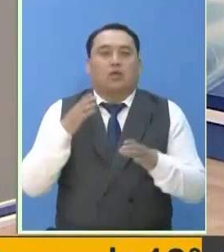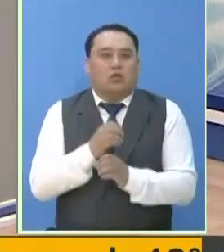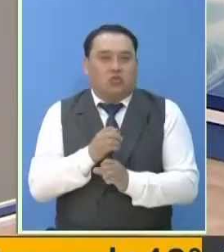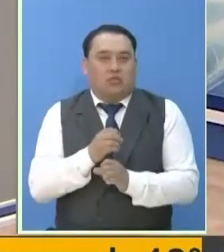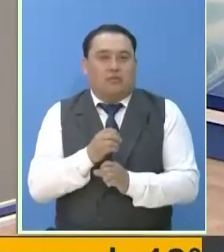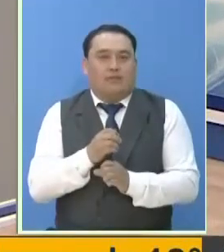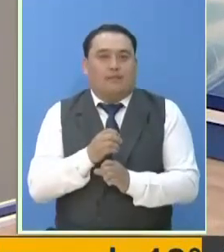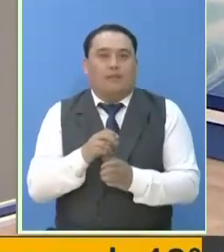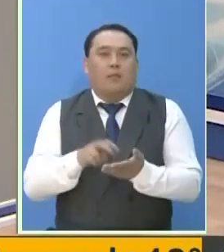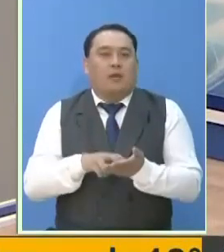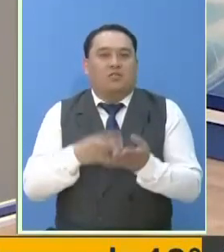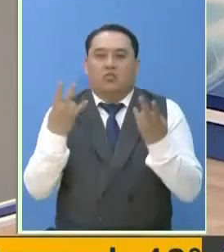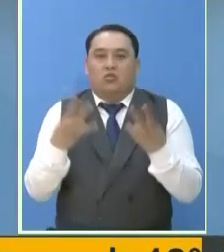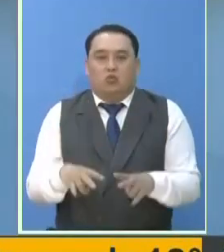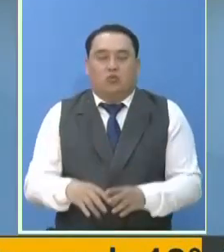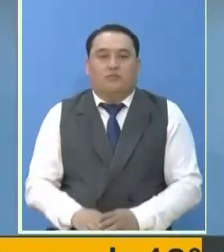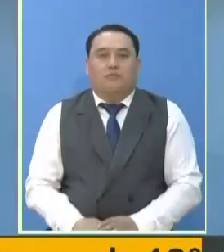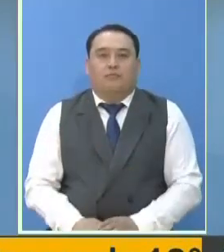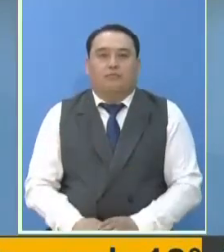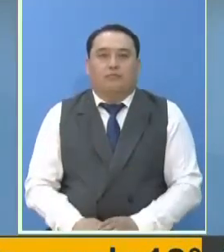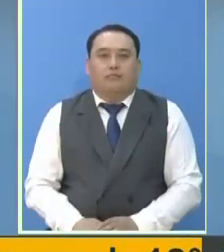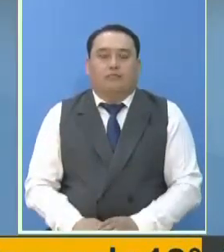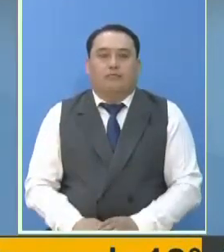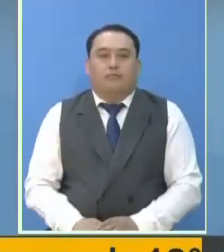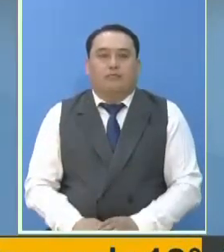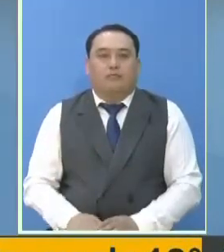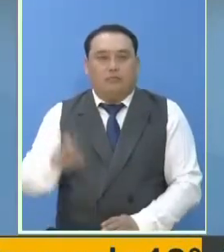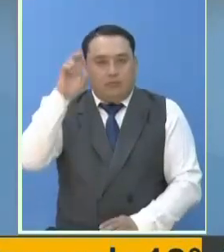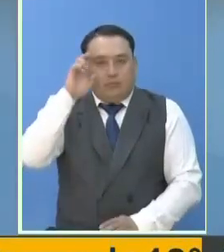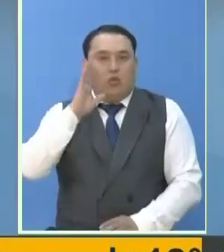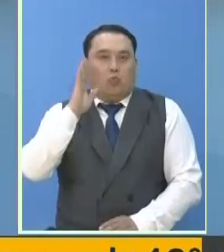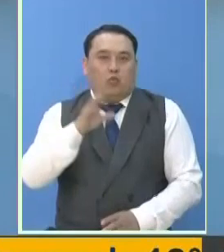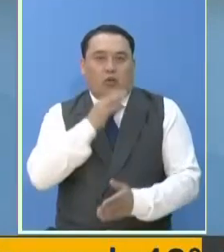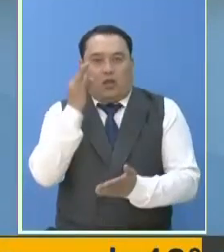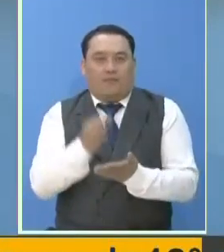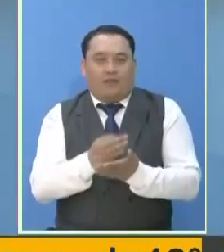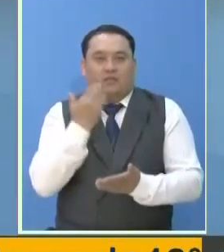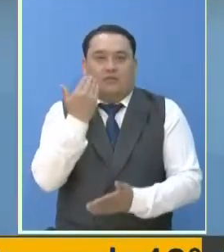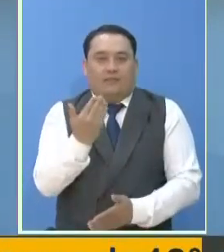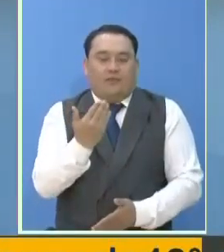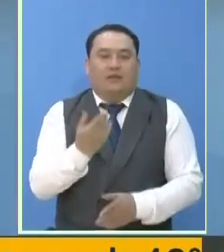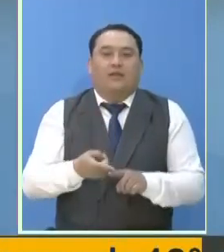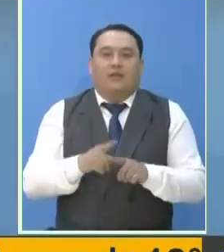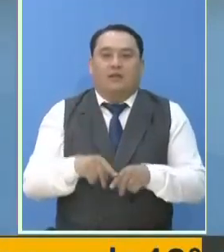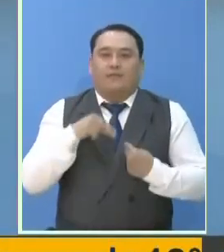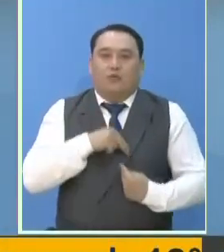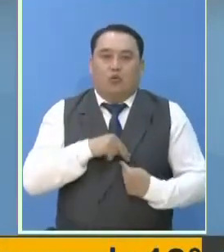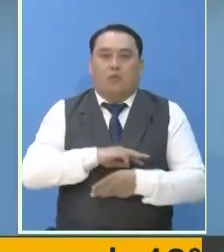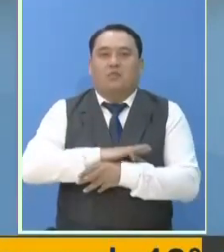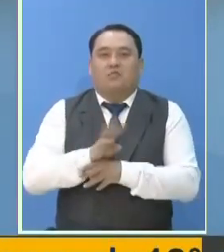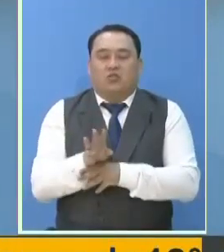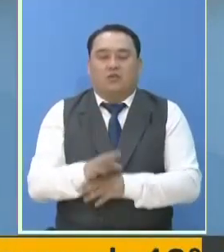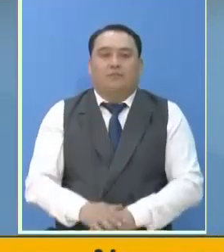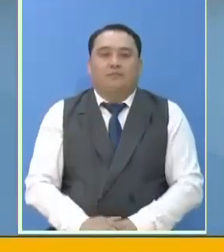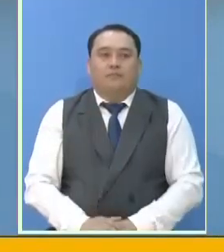так, бояться нечего, то есть государство по-прежнему несет за них ответственность, занимаясь их трудоустройством, насколько я понял.